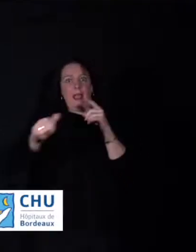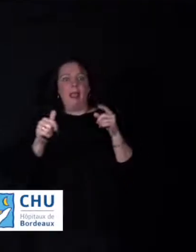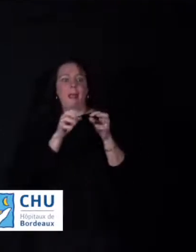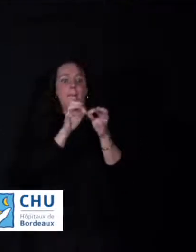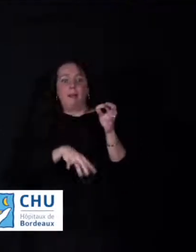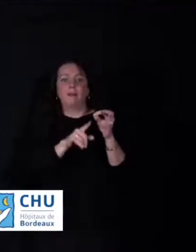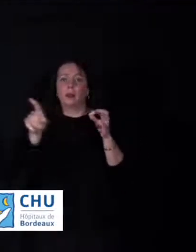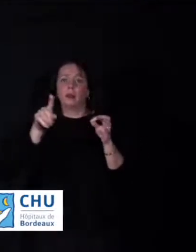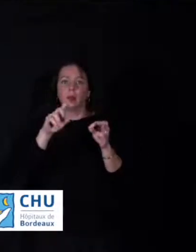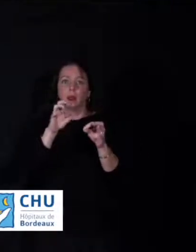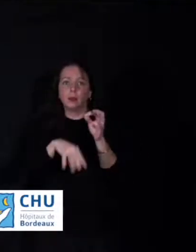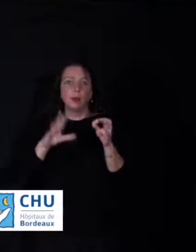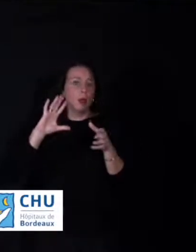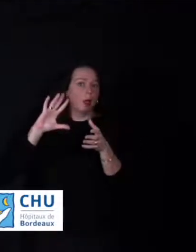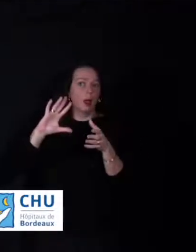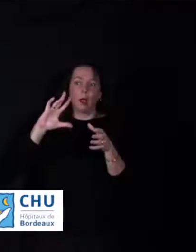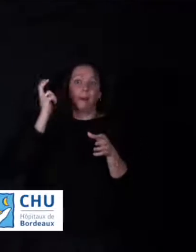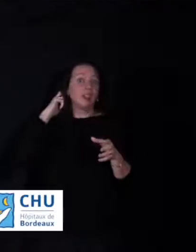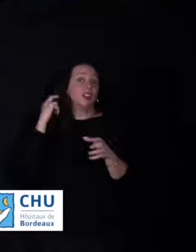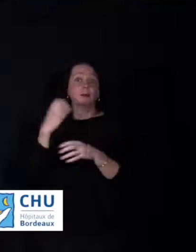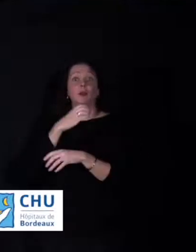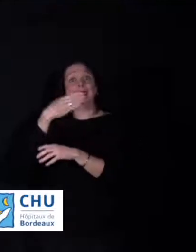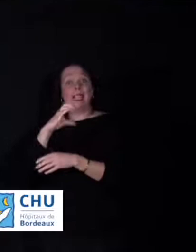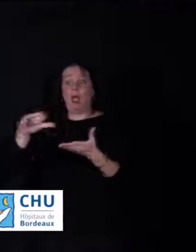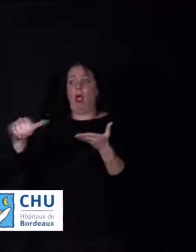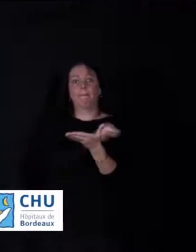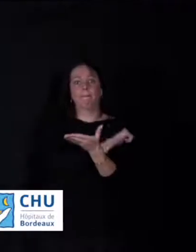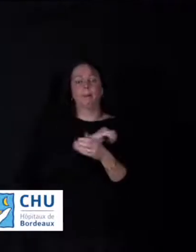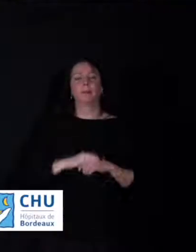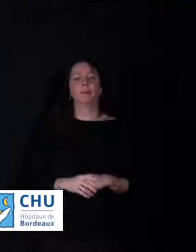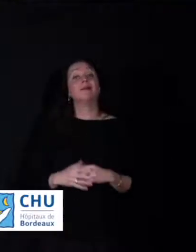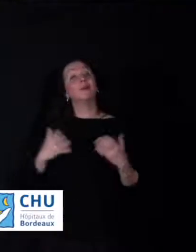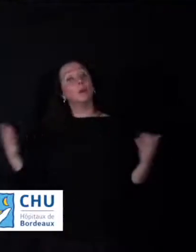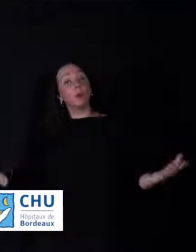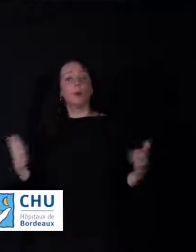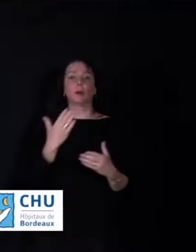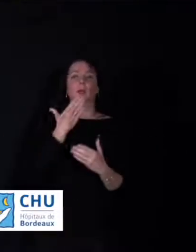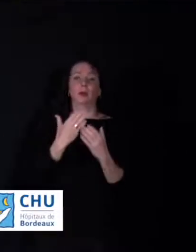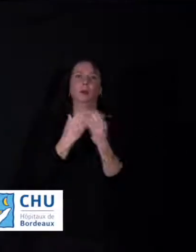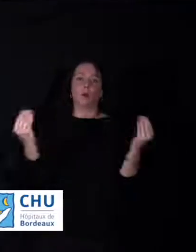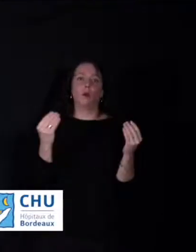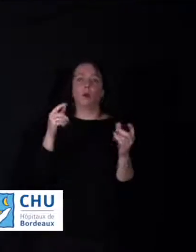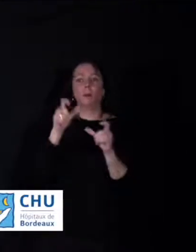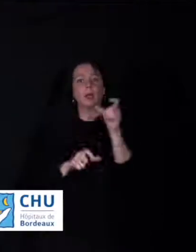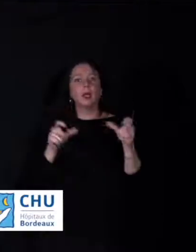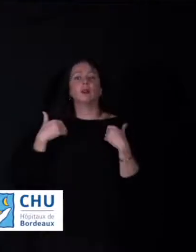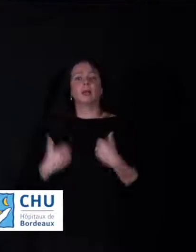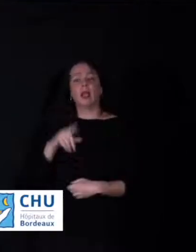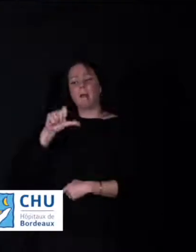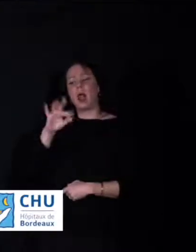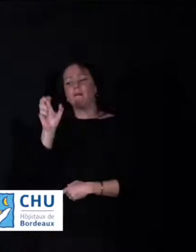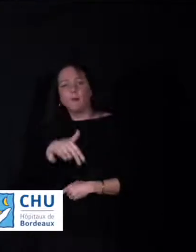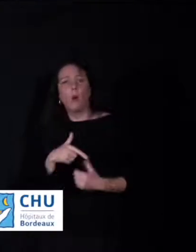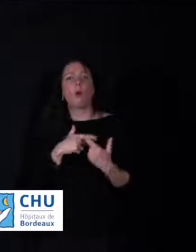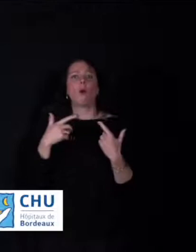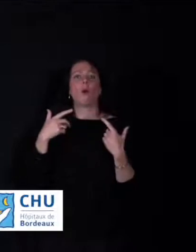faire disparaître la méningite à méningocée. Et là, je remercie beaucoup de personnes, je remercie Marie-Édith Lafont, mais je remercie